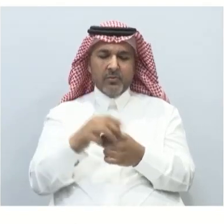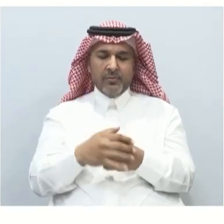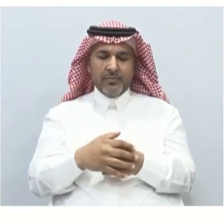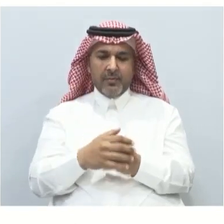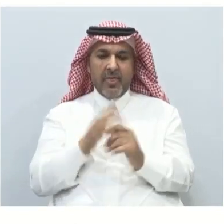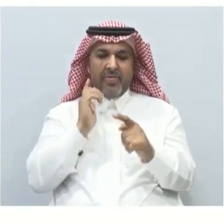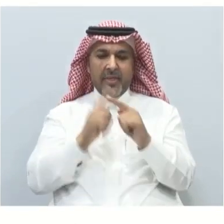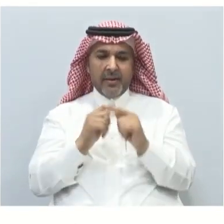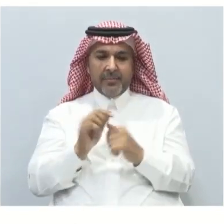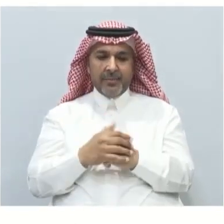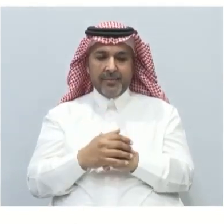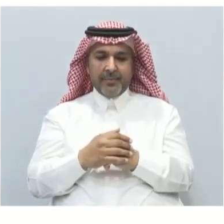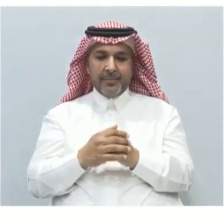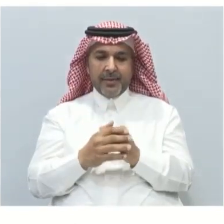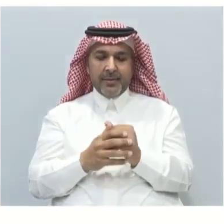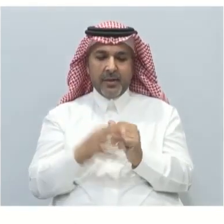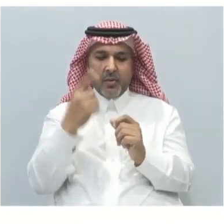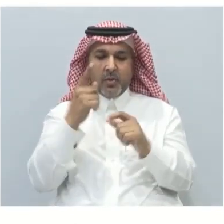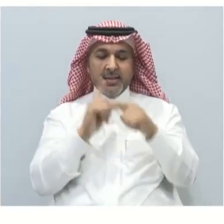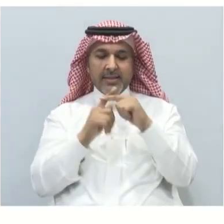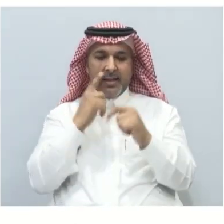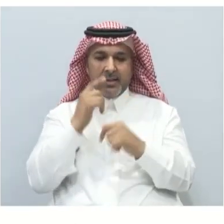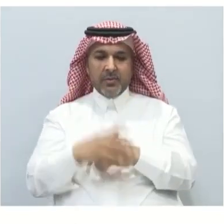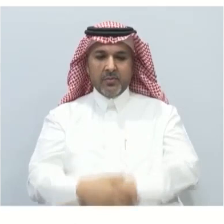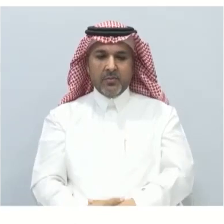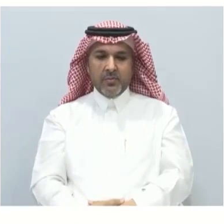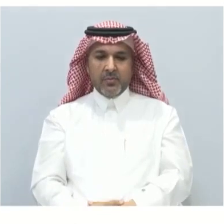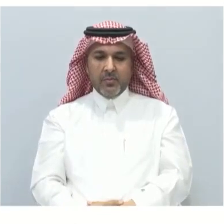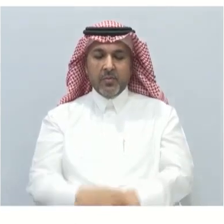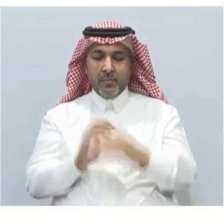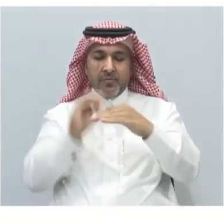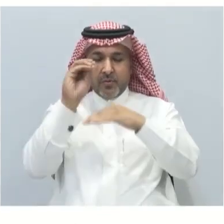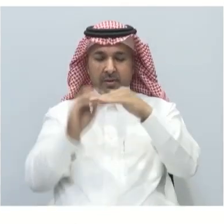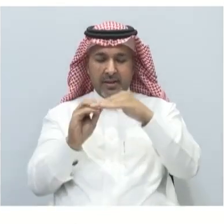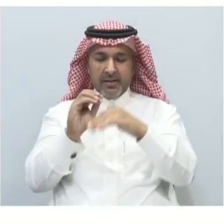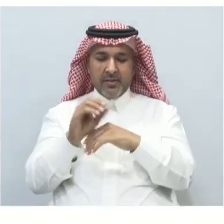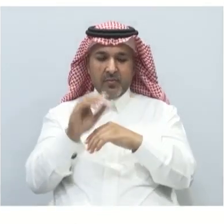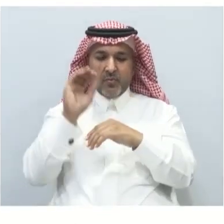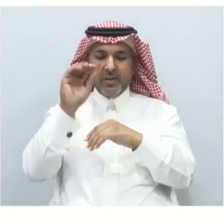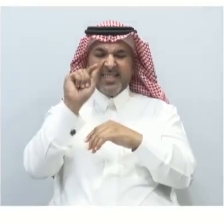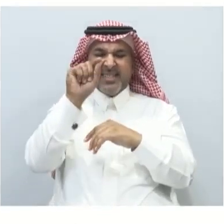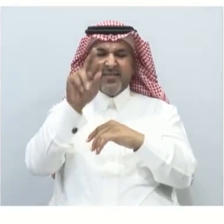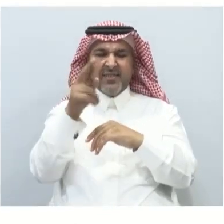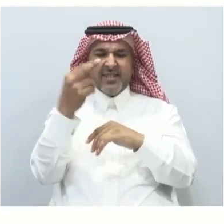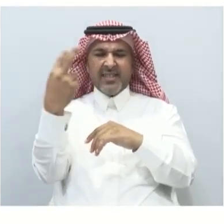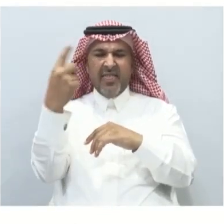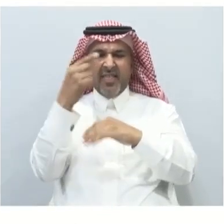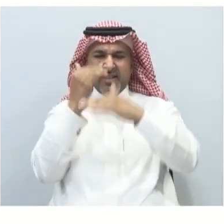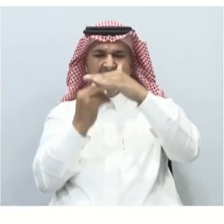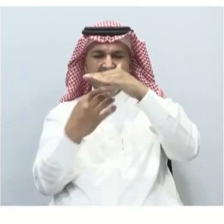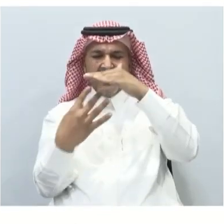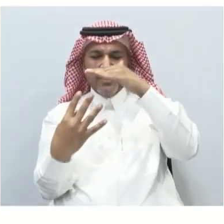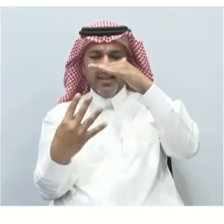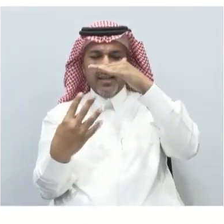ضرب 1 زائد نفتح كسر 0.12 على